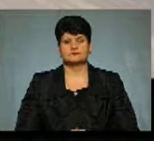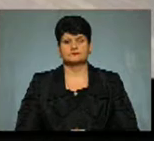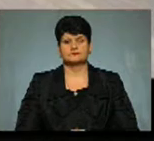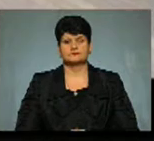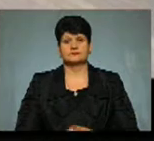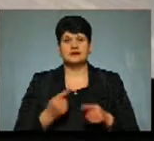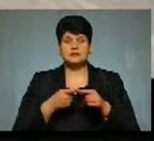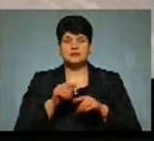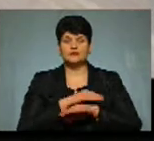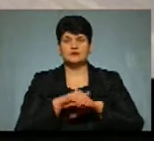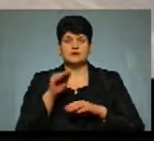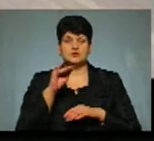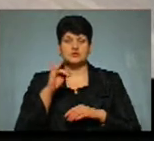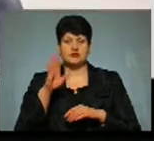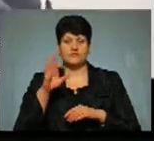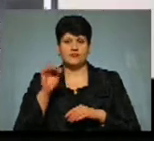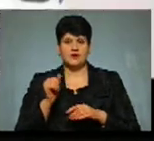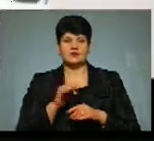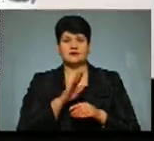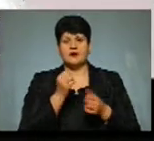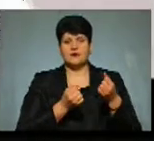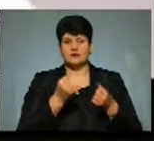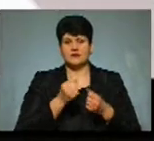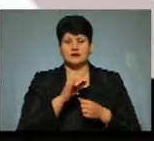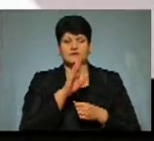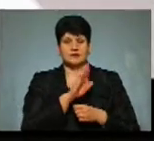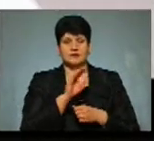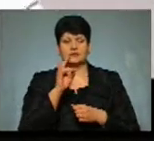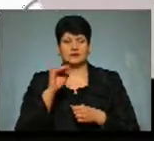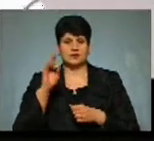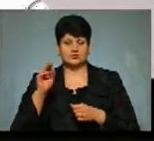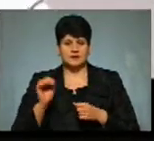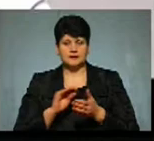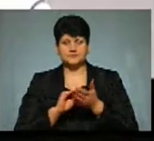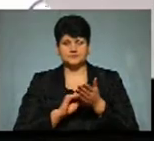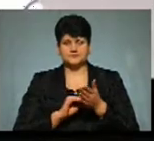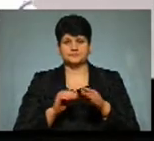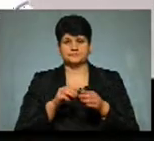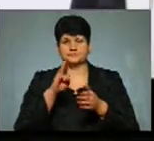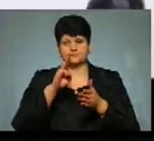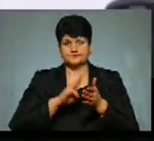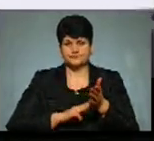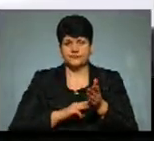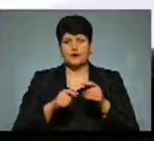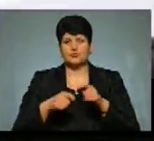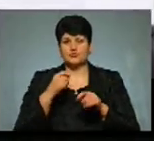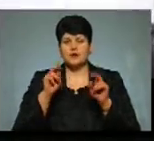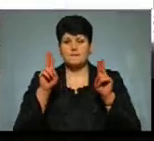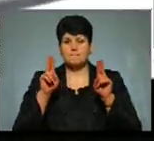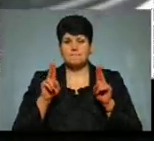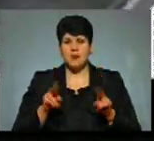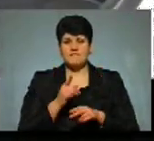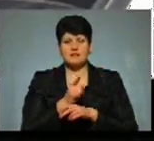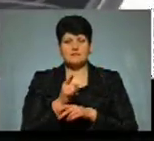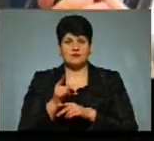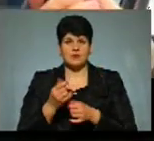Це вулиця Живова. На водія Віталія Нещоти інспектори з паркування винесли постанову за порушення правил паркування. Водій прокоментував